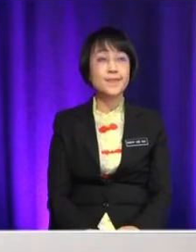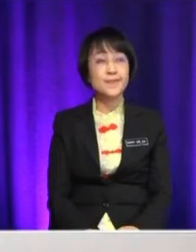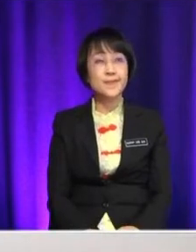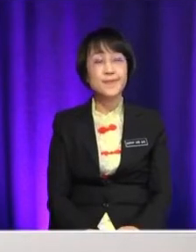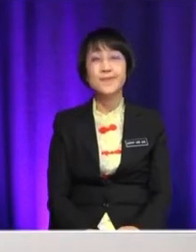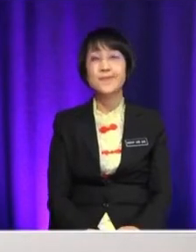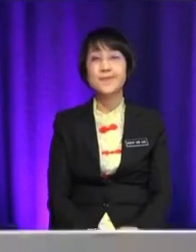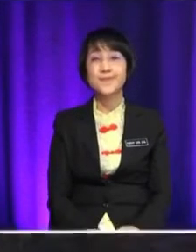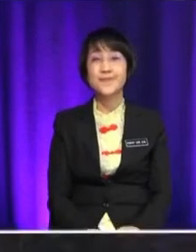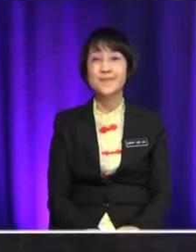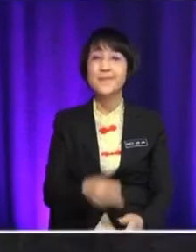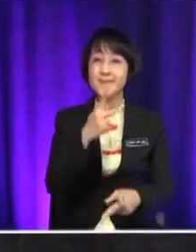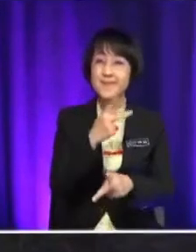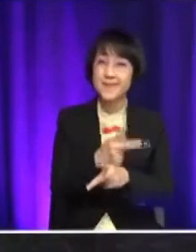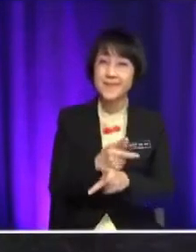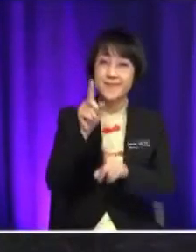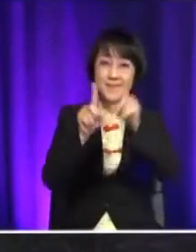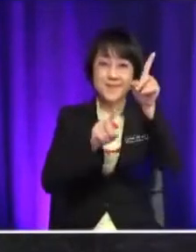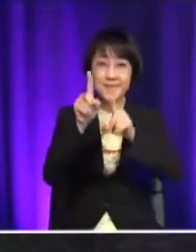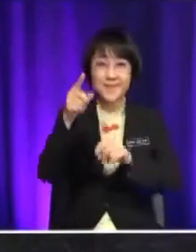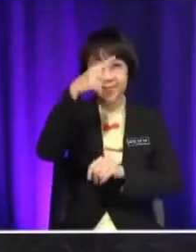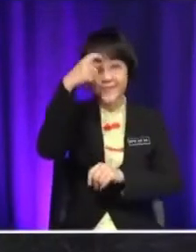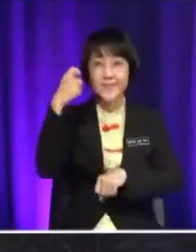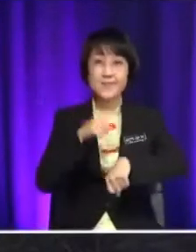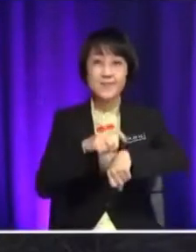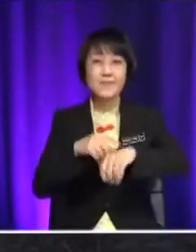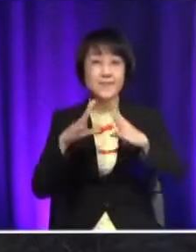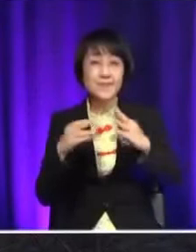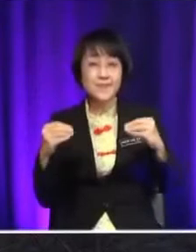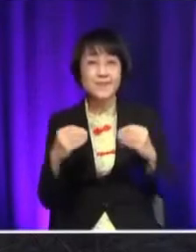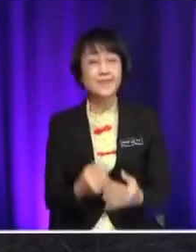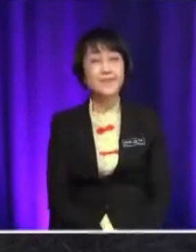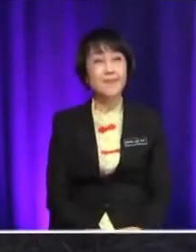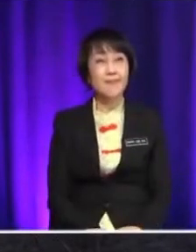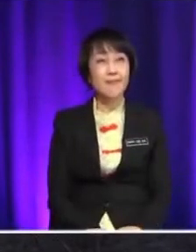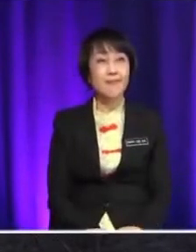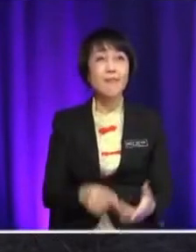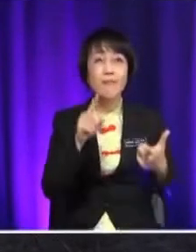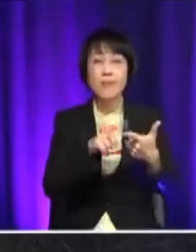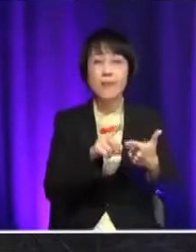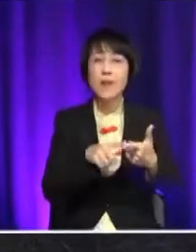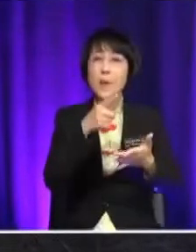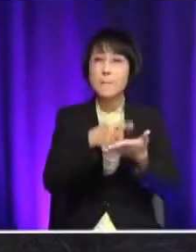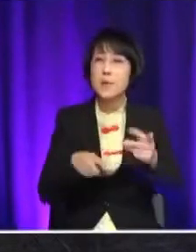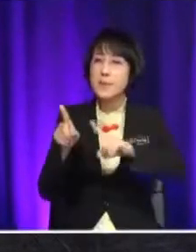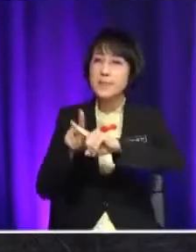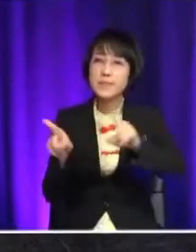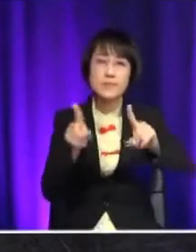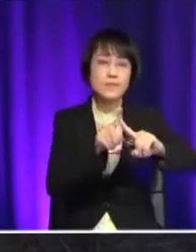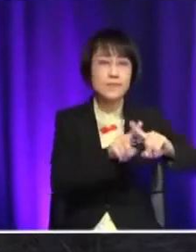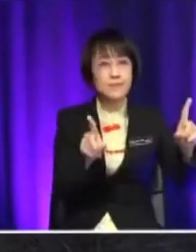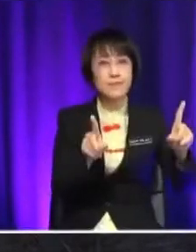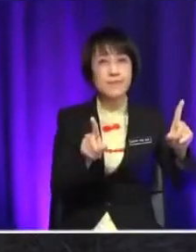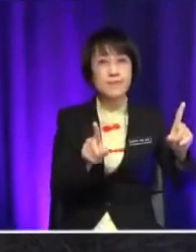Kita simpan bintang yang seterusnya, Yus, di dalam kelas nanti. Okey, yang kedua saya nak tanya pula lah, apa perbezaan? Bila tanya persamaan, mesti nak